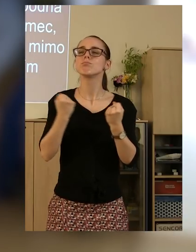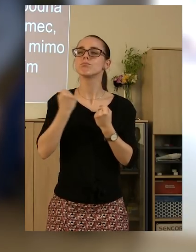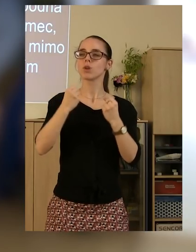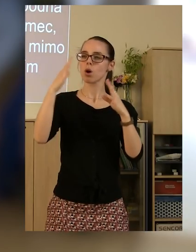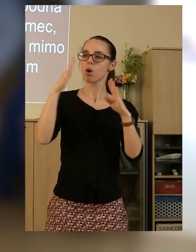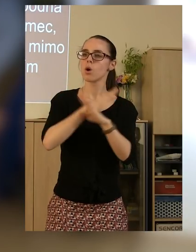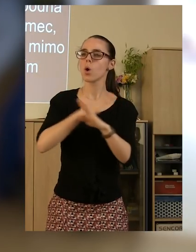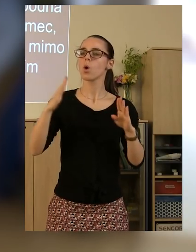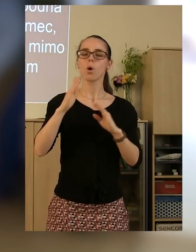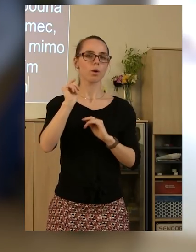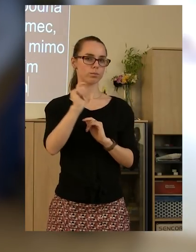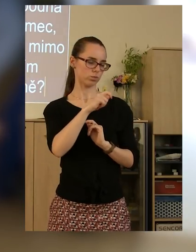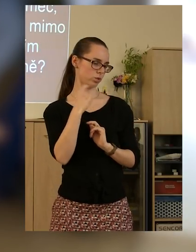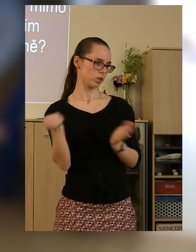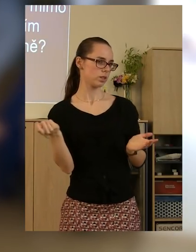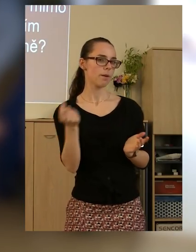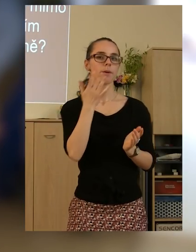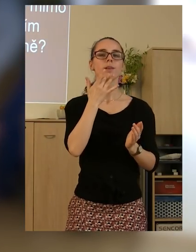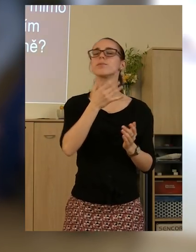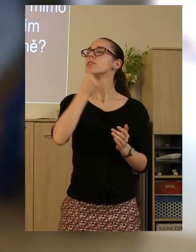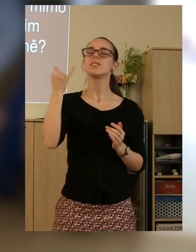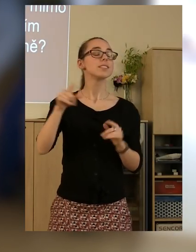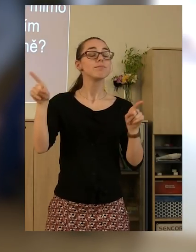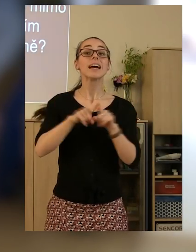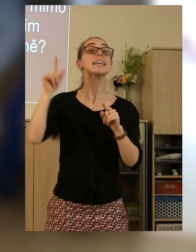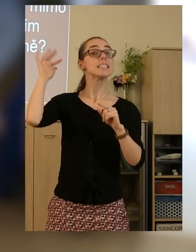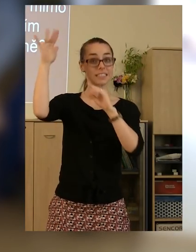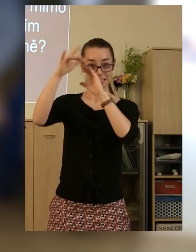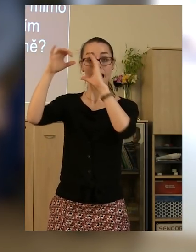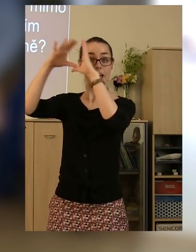rovině. Vždycky narazíte na nějaký rámec. Vždycky.